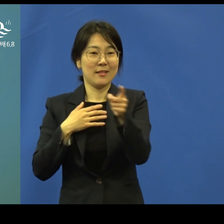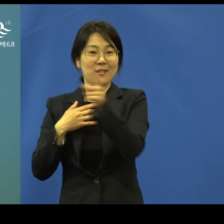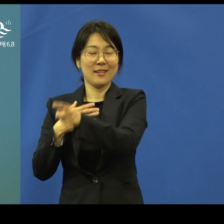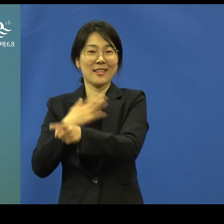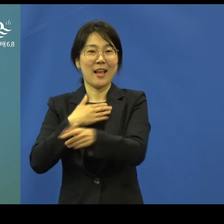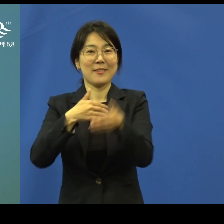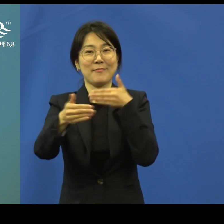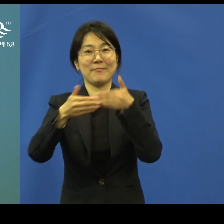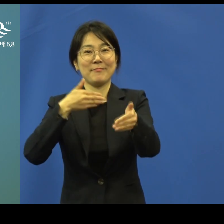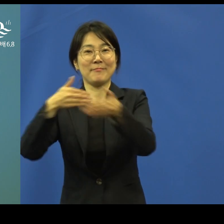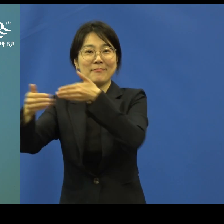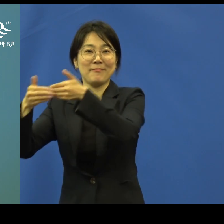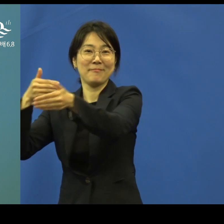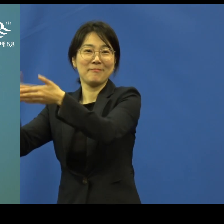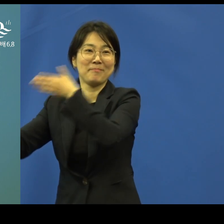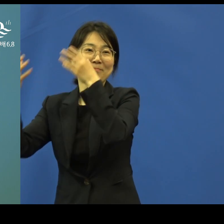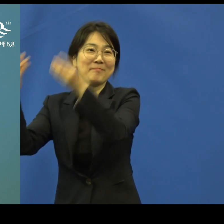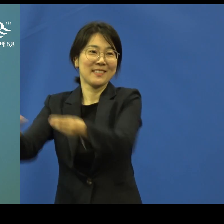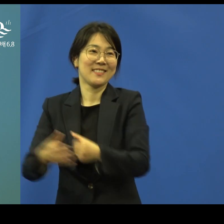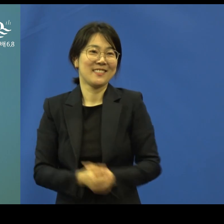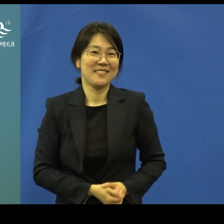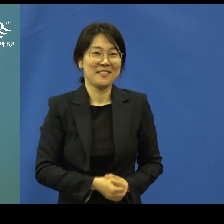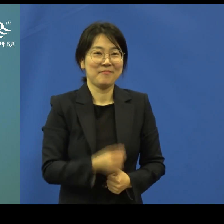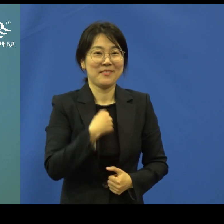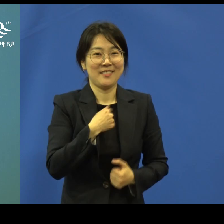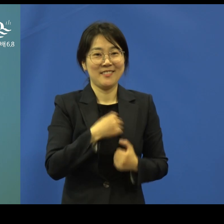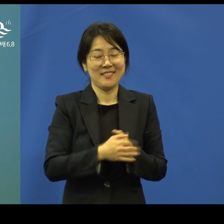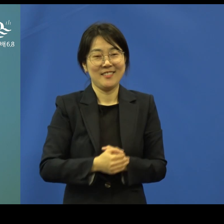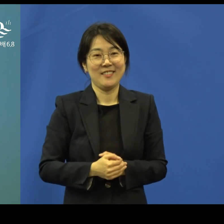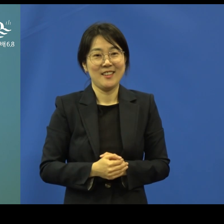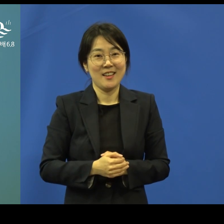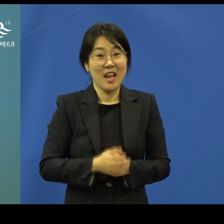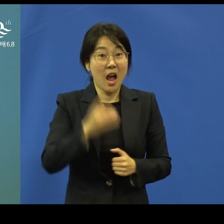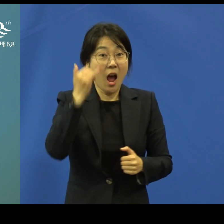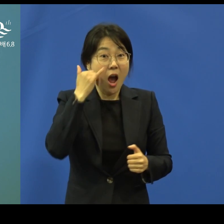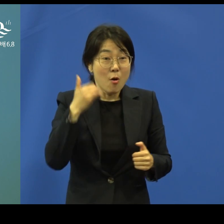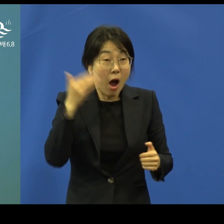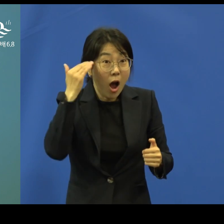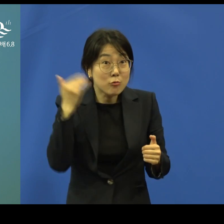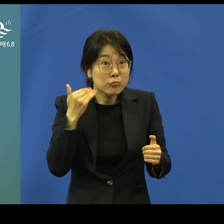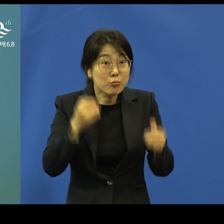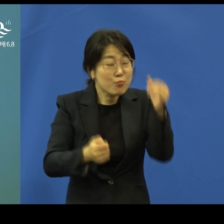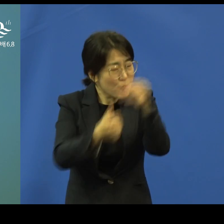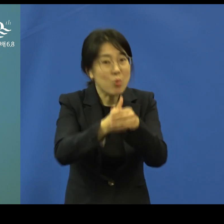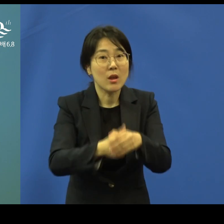겹쳐 있다. 역사 속에 이런 나라 별로 없어요.